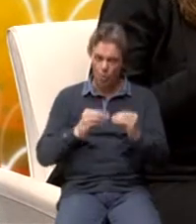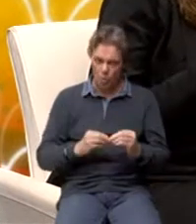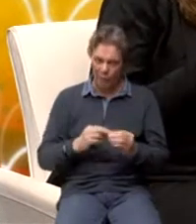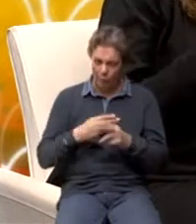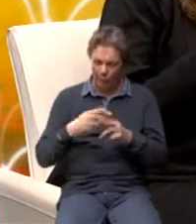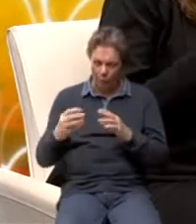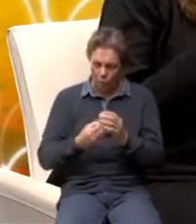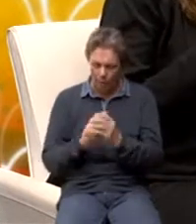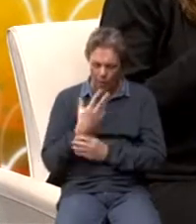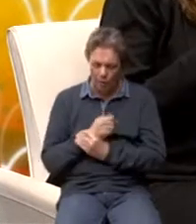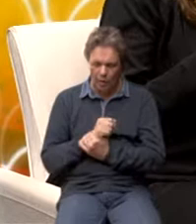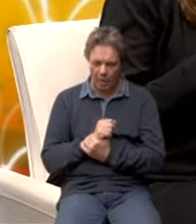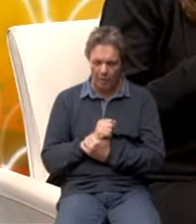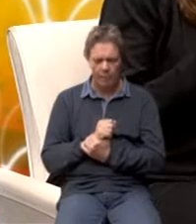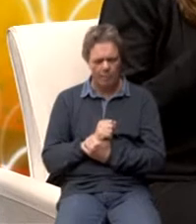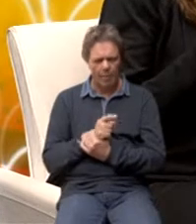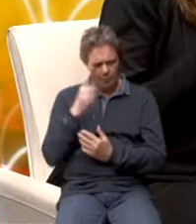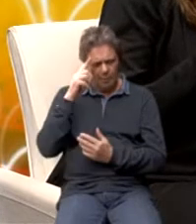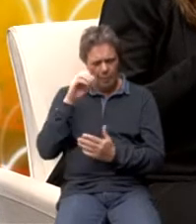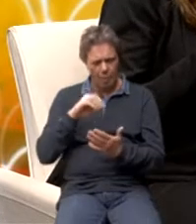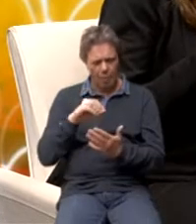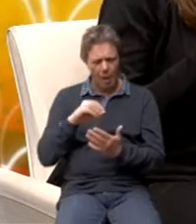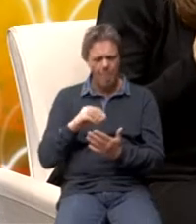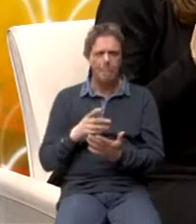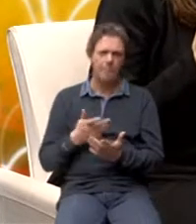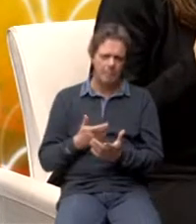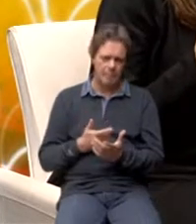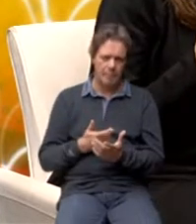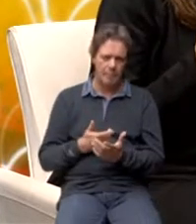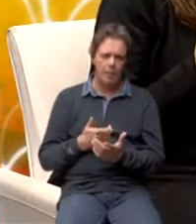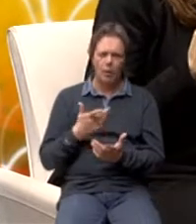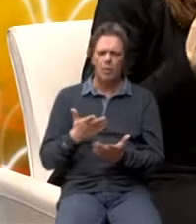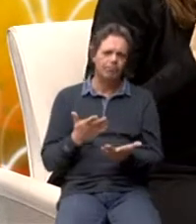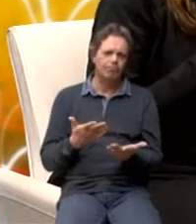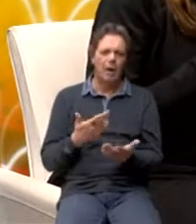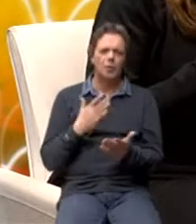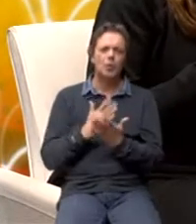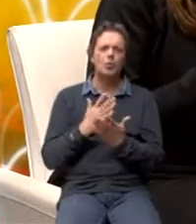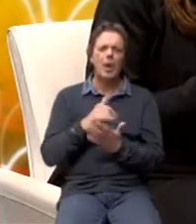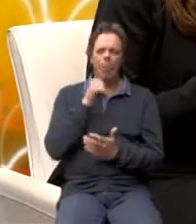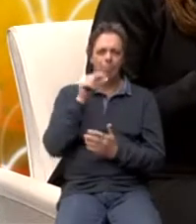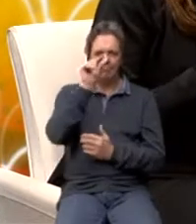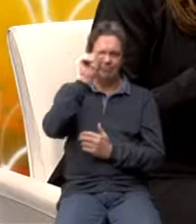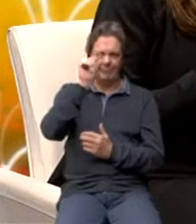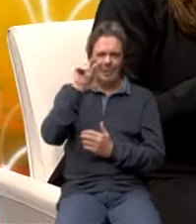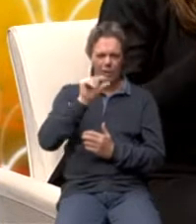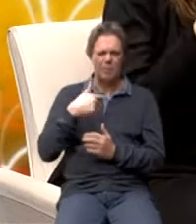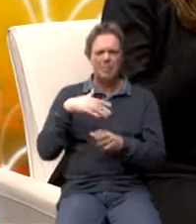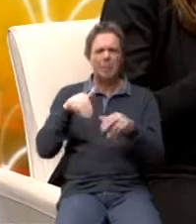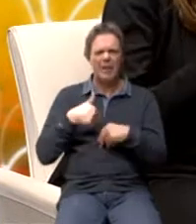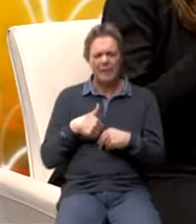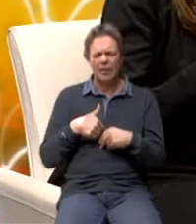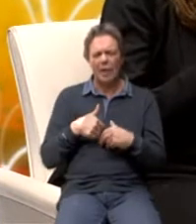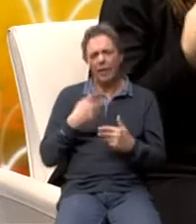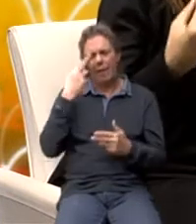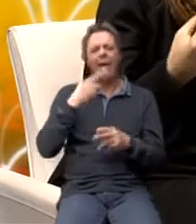proizvodnje. Znači, pojam ekološki, organski, biološki su sinonimi. Mi smo pa u Hrvatskoj prihvatili ekološki i uredbi,